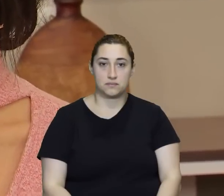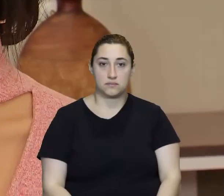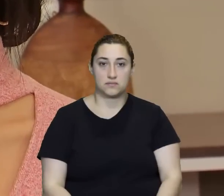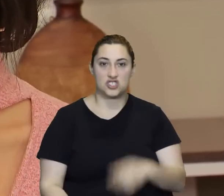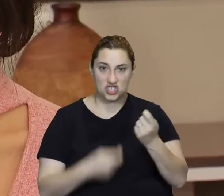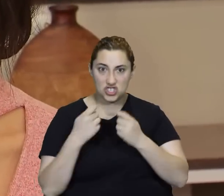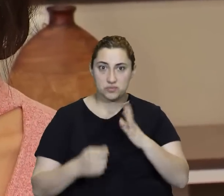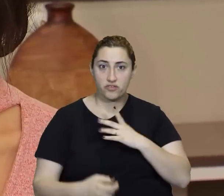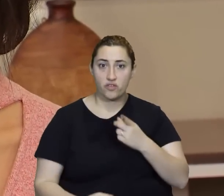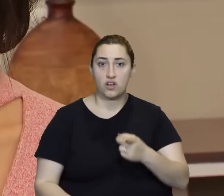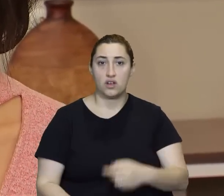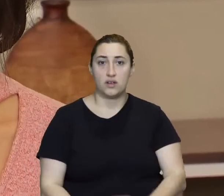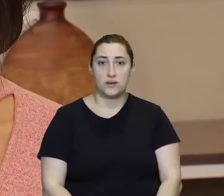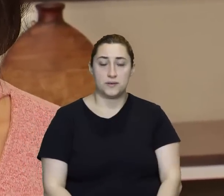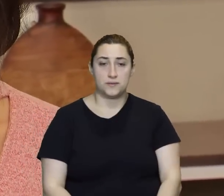İşin mi var?